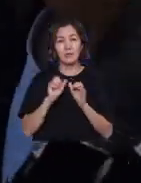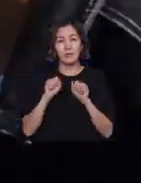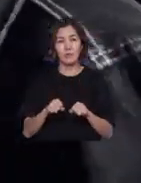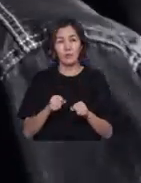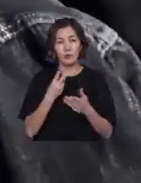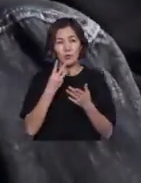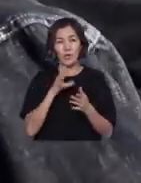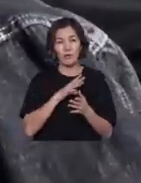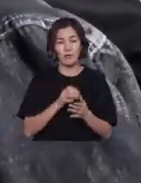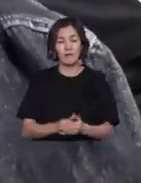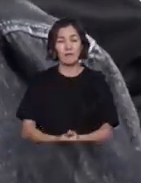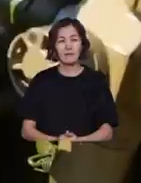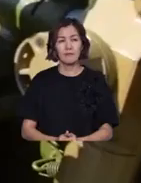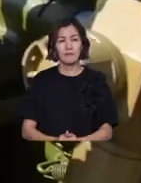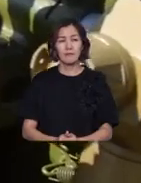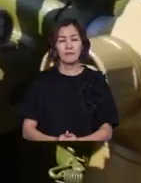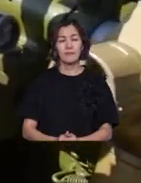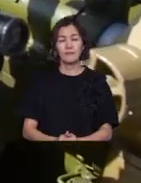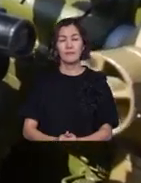танысуға мүмкіндік алды.